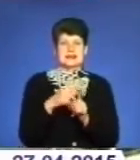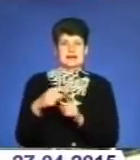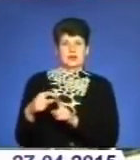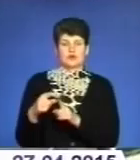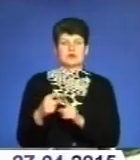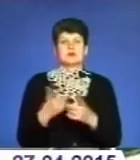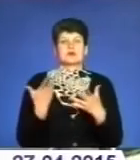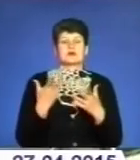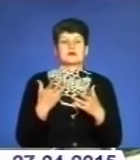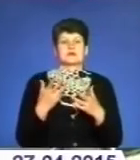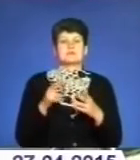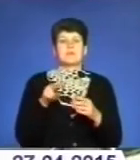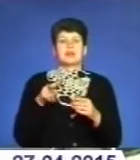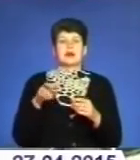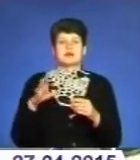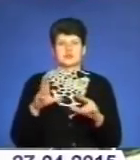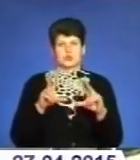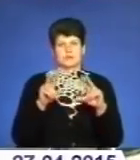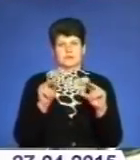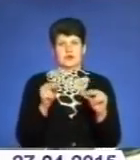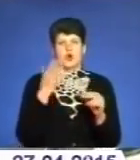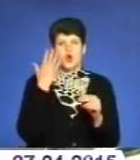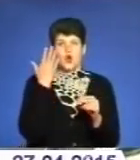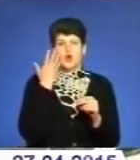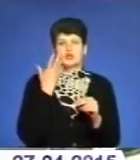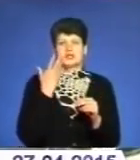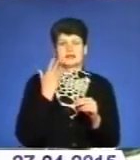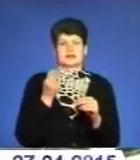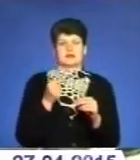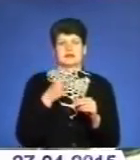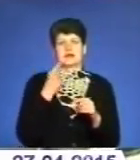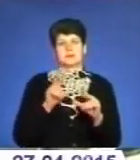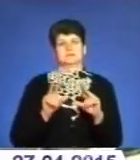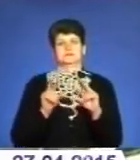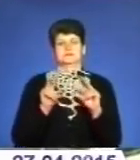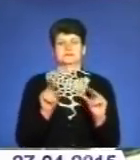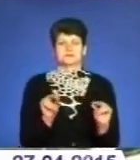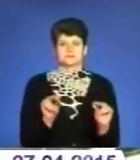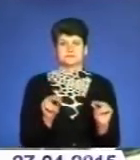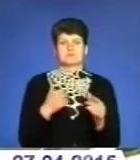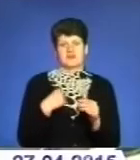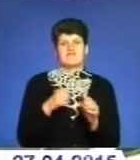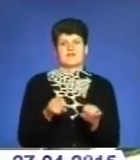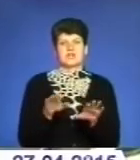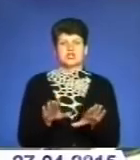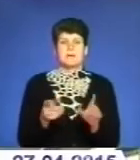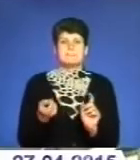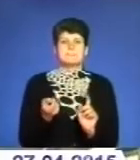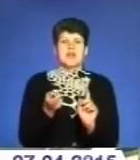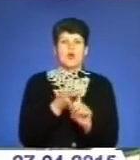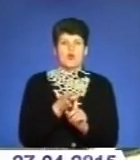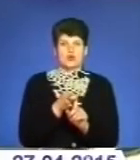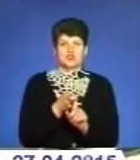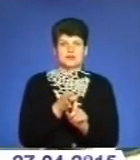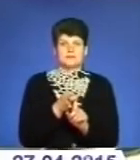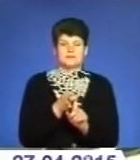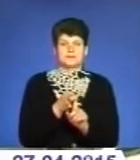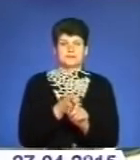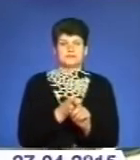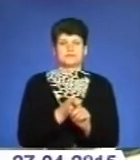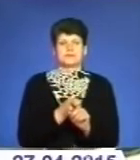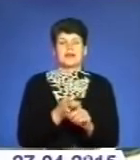вечірка. Сьогоднішній наш день першої пластової присяги, називається «До щастя вітчизну свою поведу».